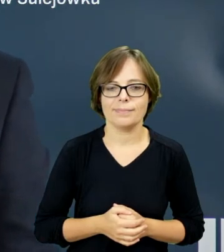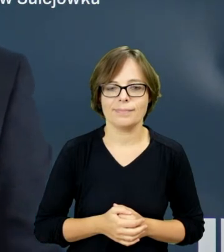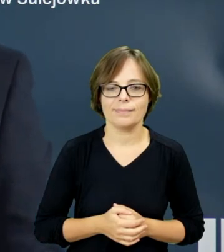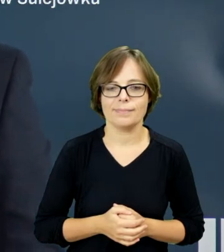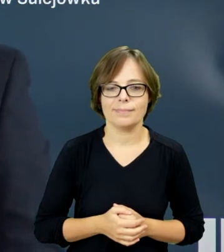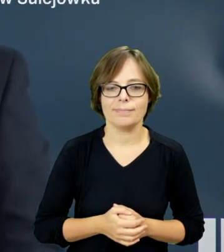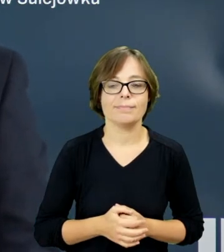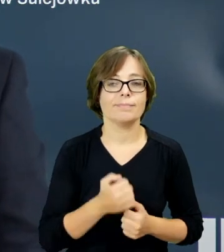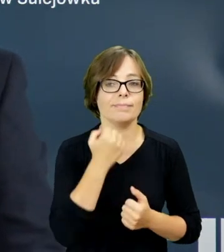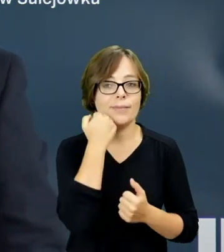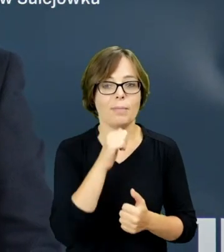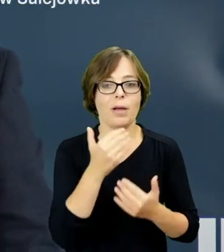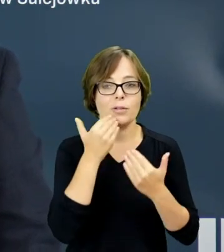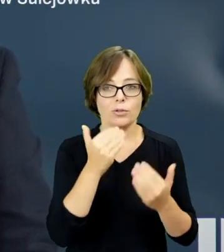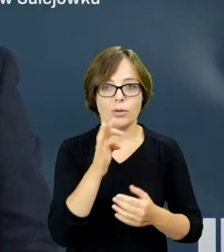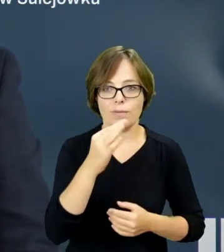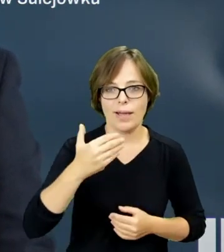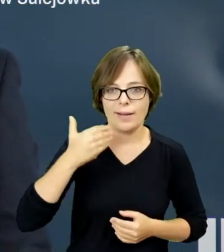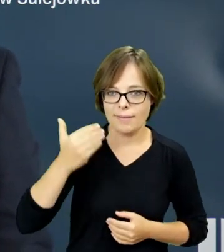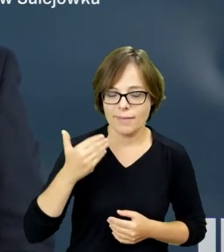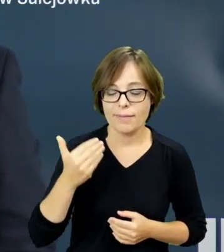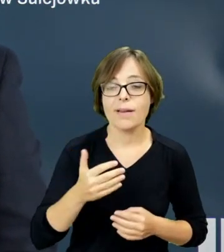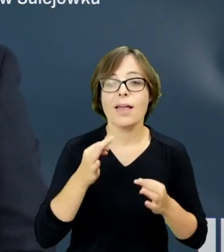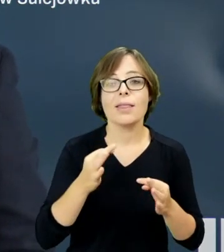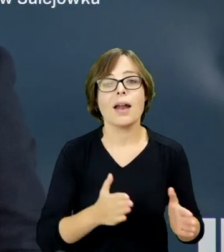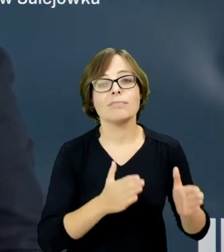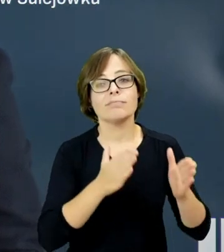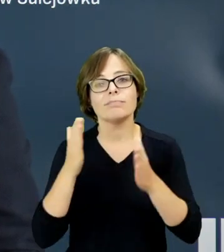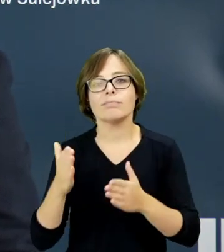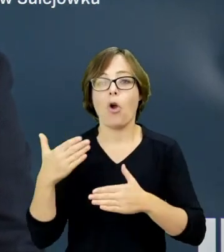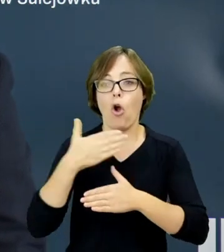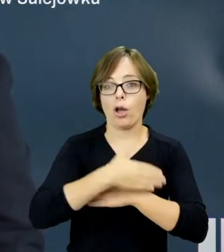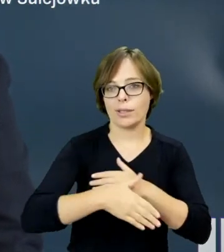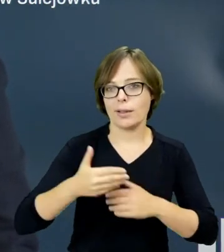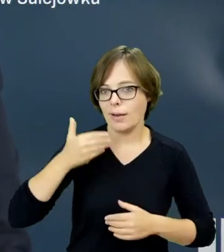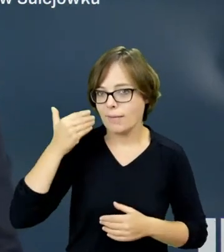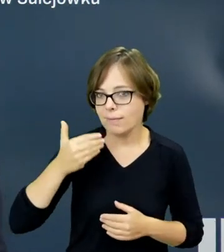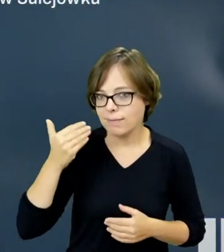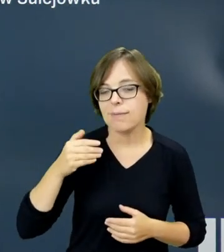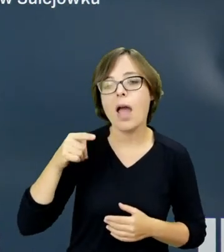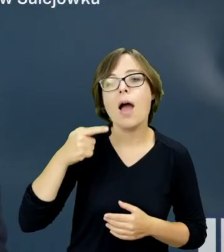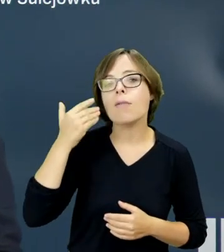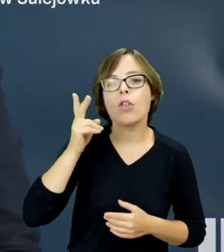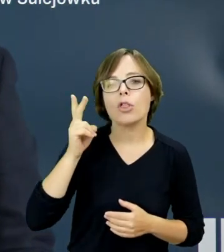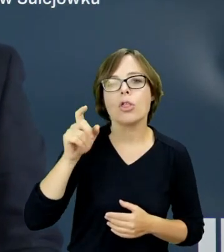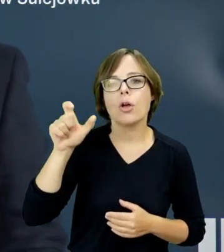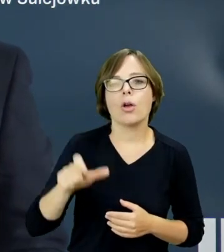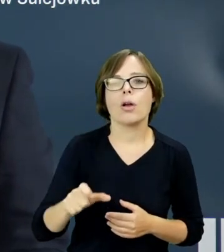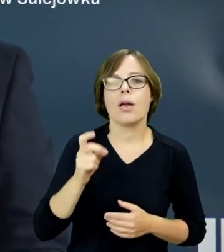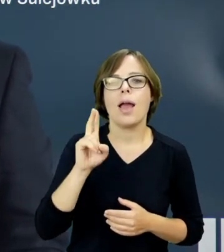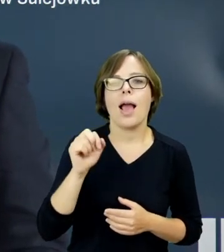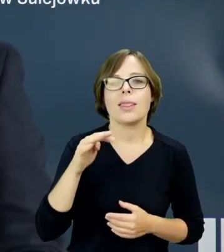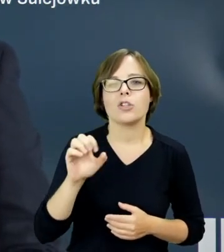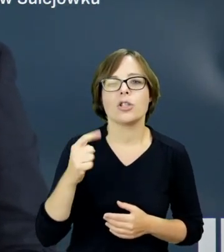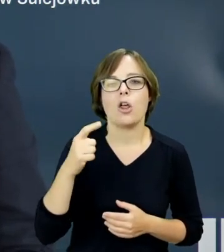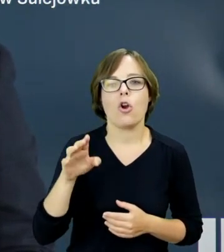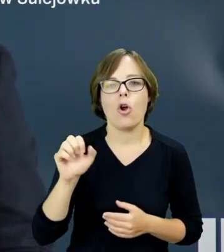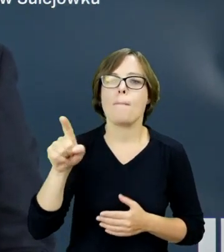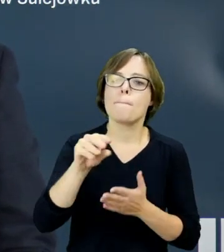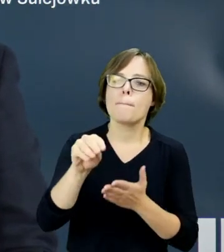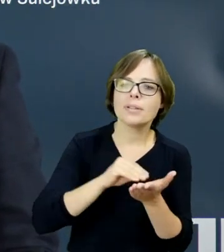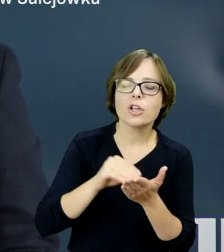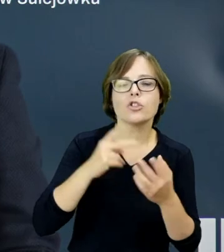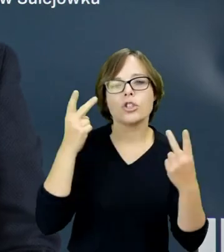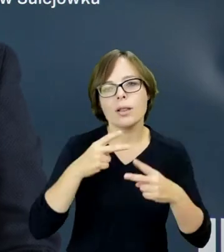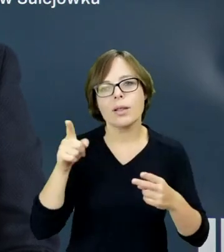Bardzo dziękuję za wystąpienie. Przejdziemy teraz do ostatniej prelekcji, którą wygłosi pani Katarzyna Droga, pisarka i dziennikarka,